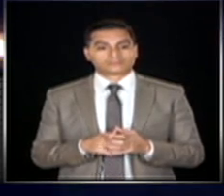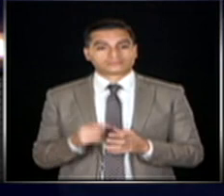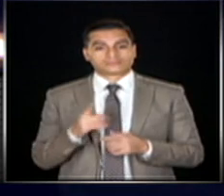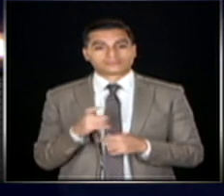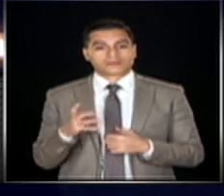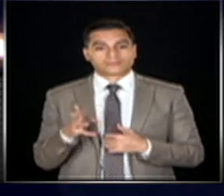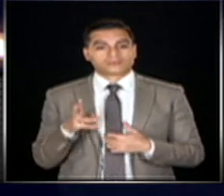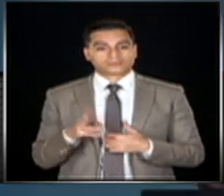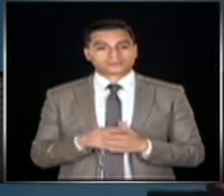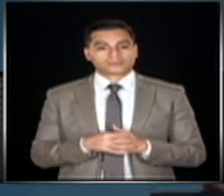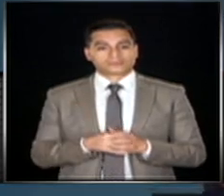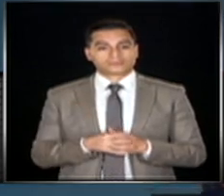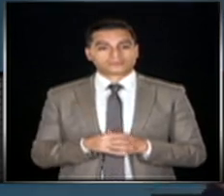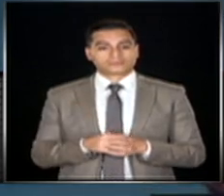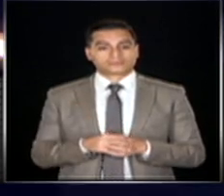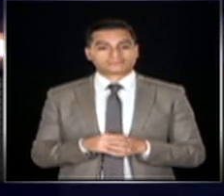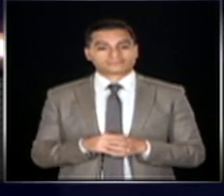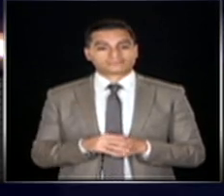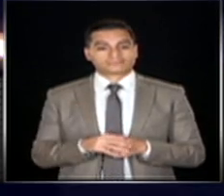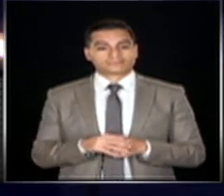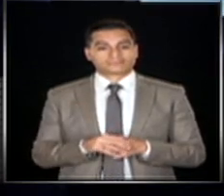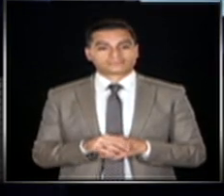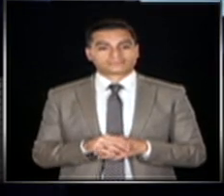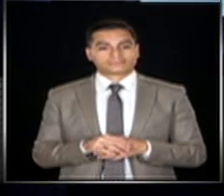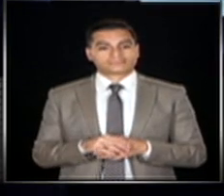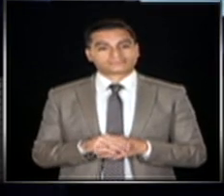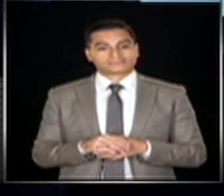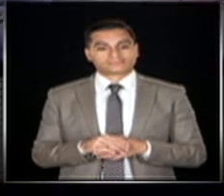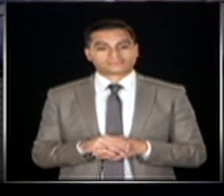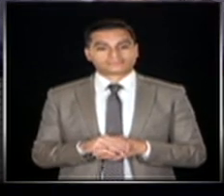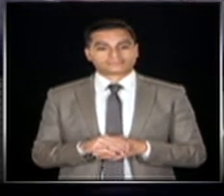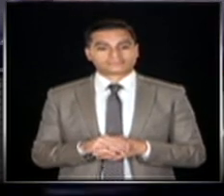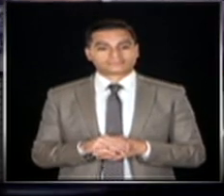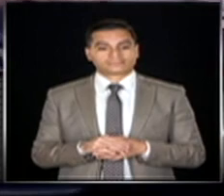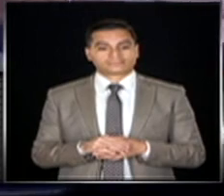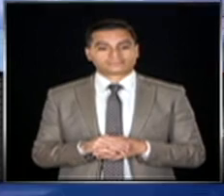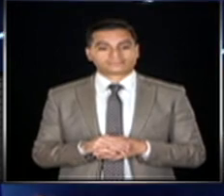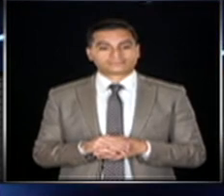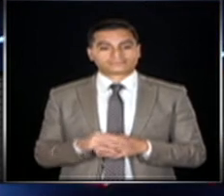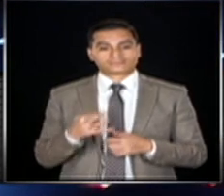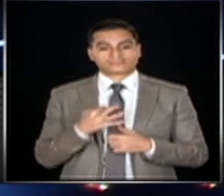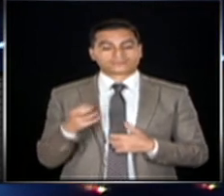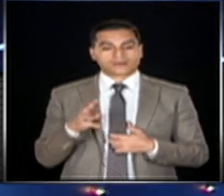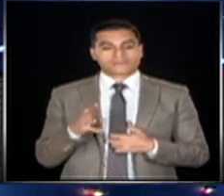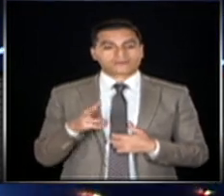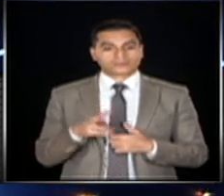324. كم؟ 324. طبعا إجابة صحيحة، برافو عليك يا آية.